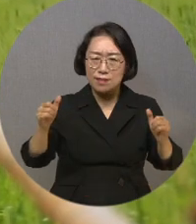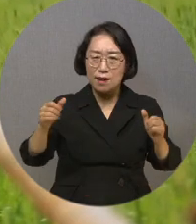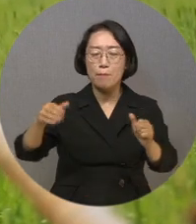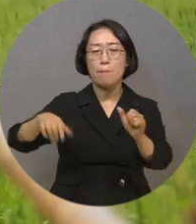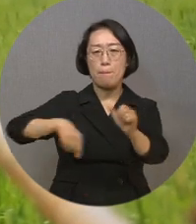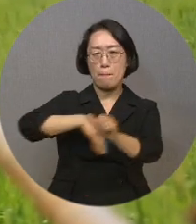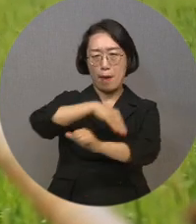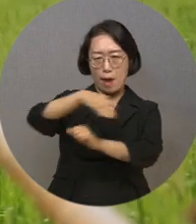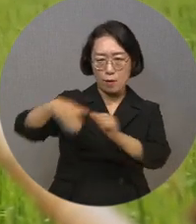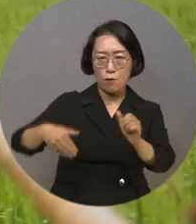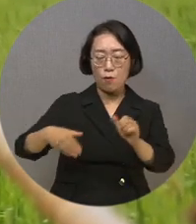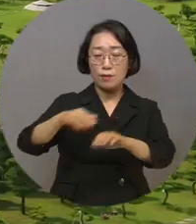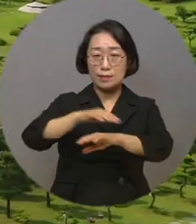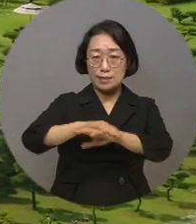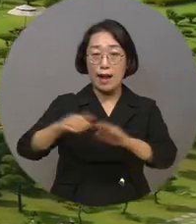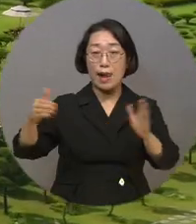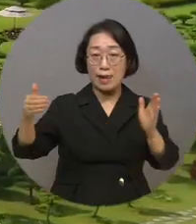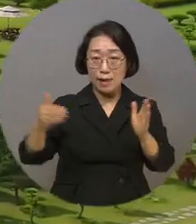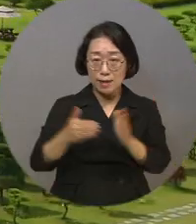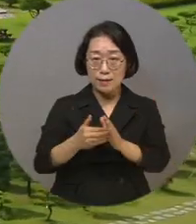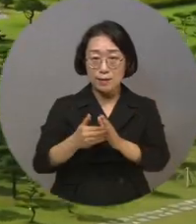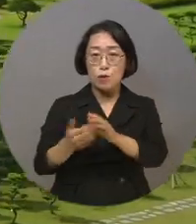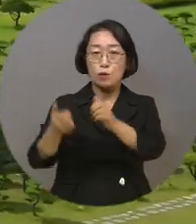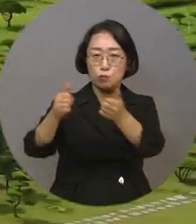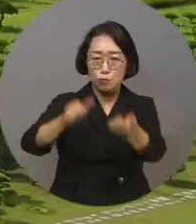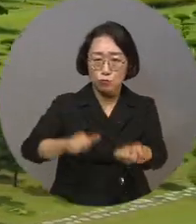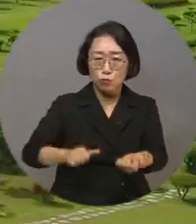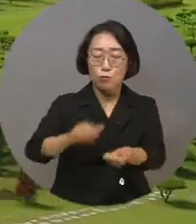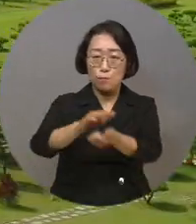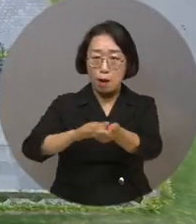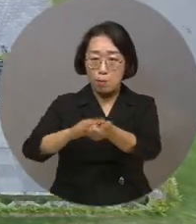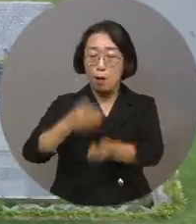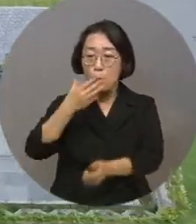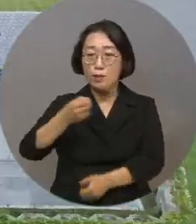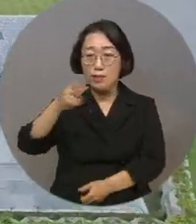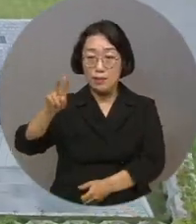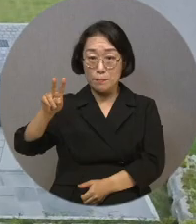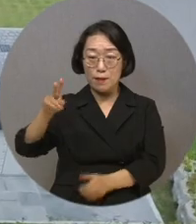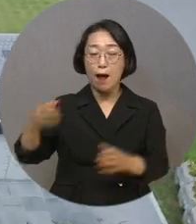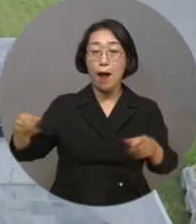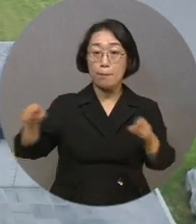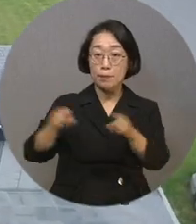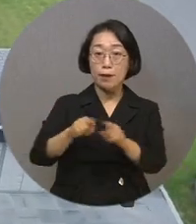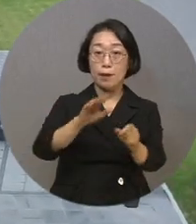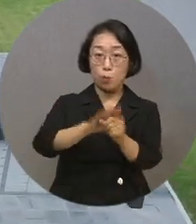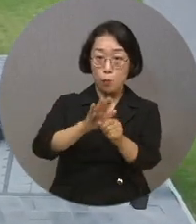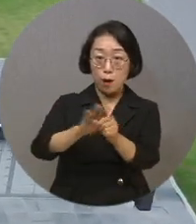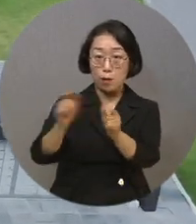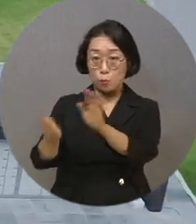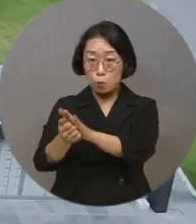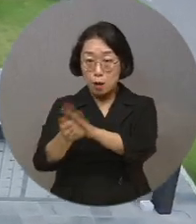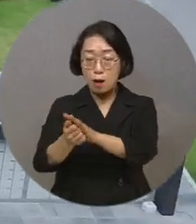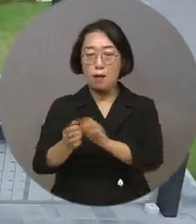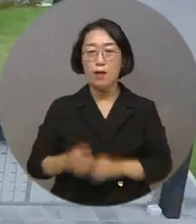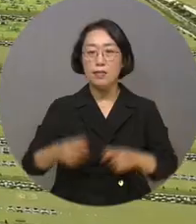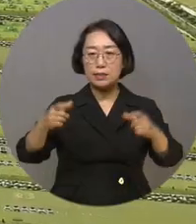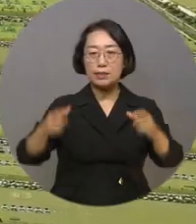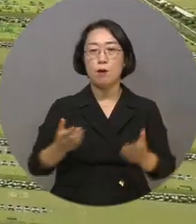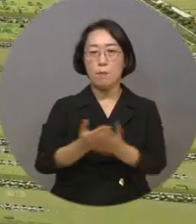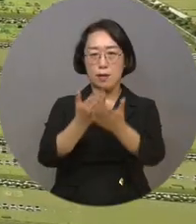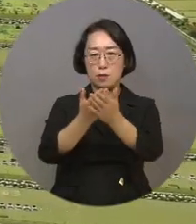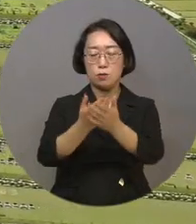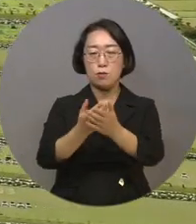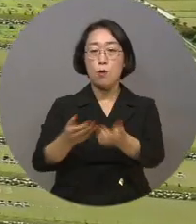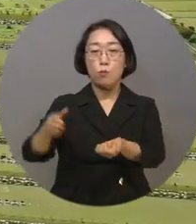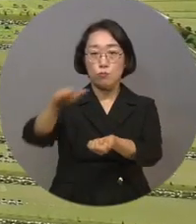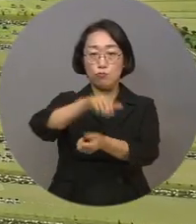맞게 웰엔딩의 정의를 새롭게 하는데 WBC 복지TV 전북방송이 함께함으로써 지역발전과 장래문화의 새로